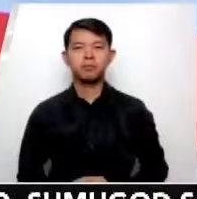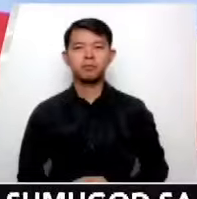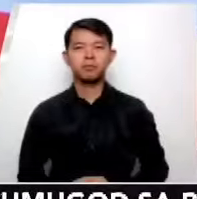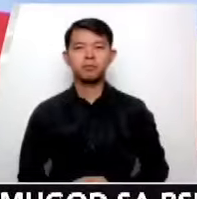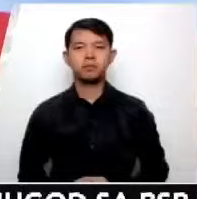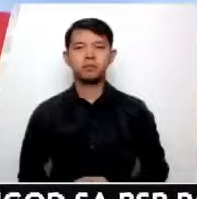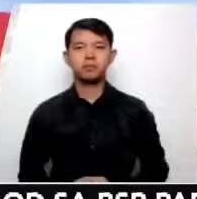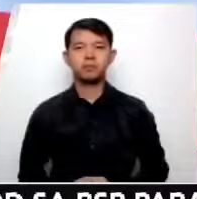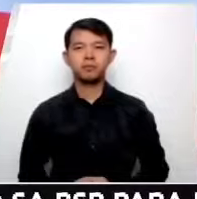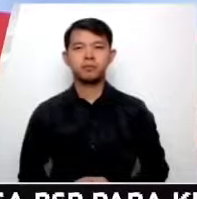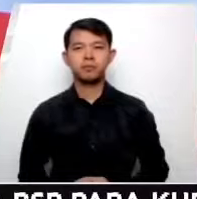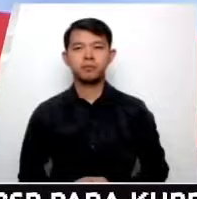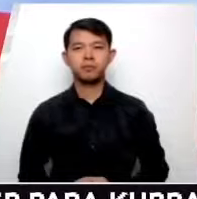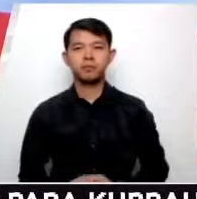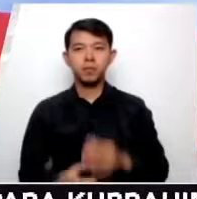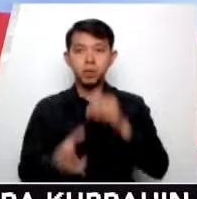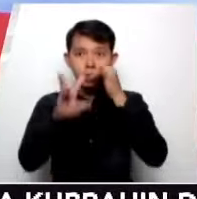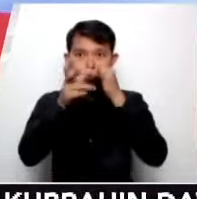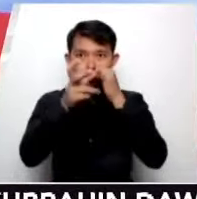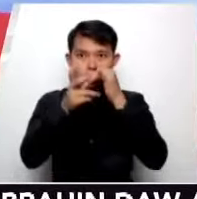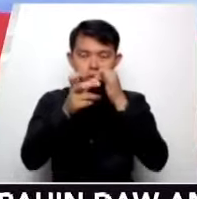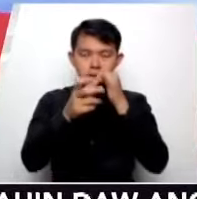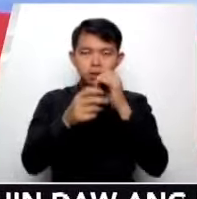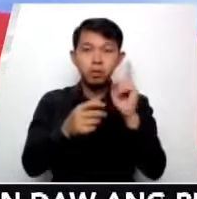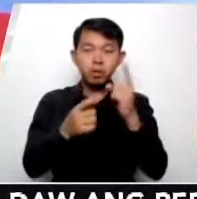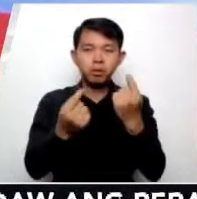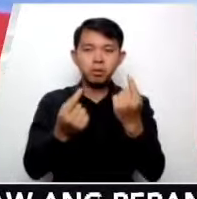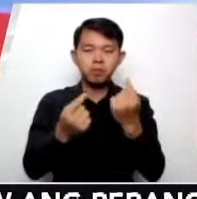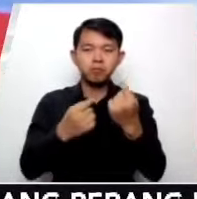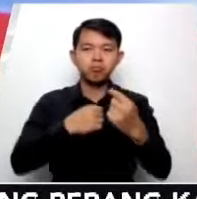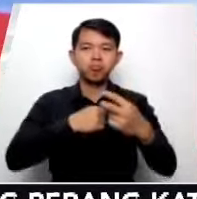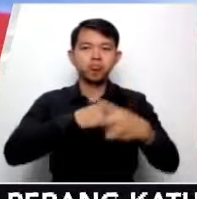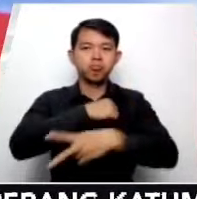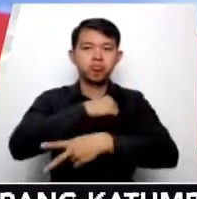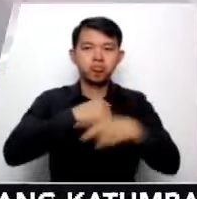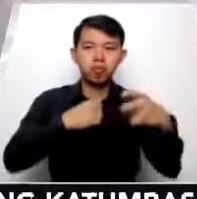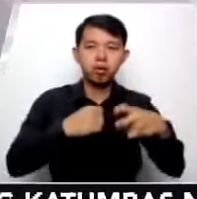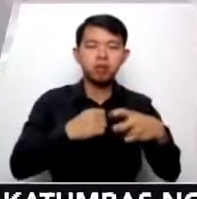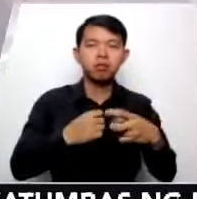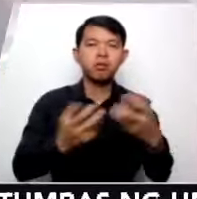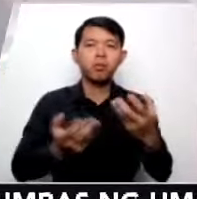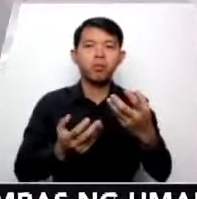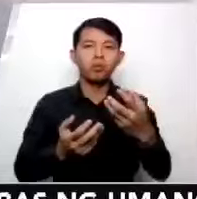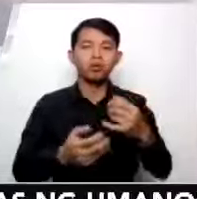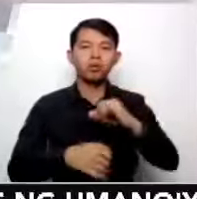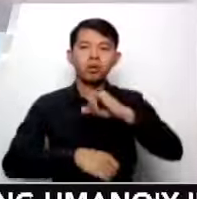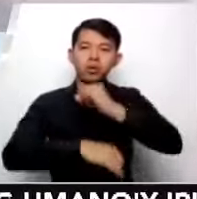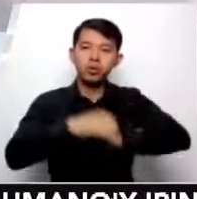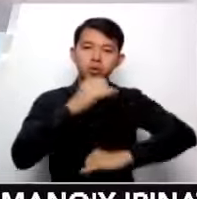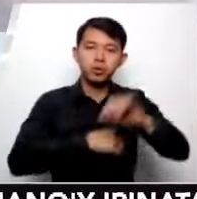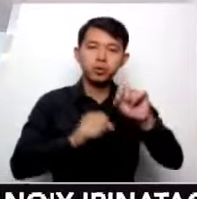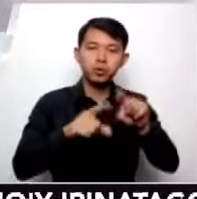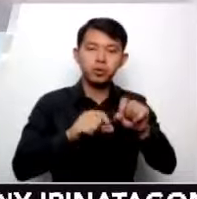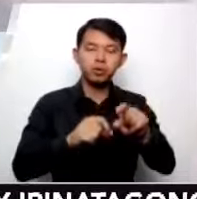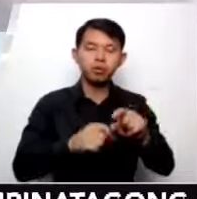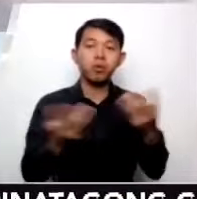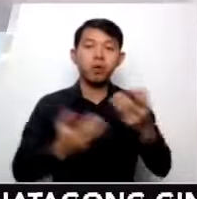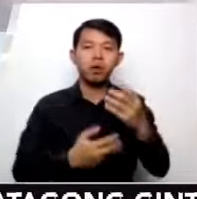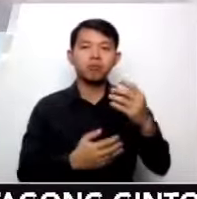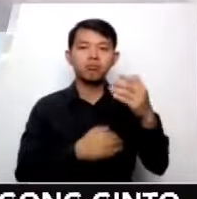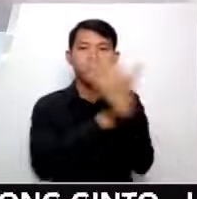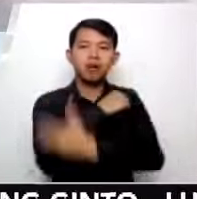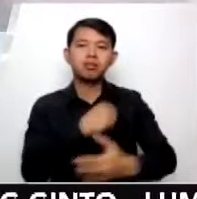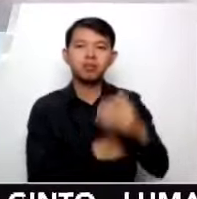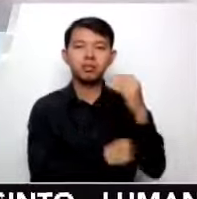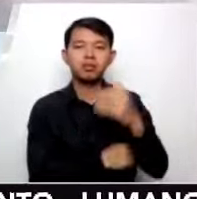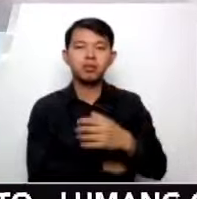Nahuli kamang tangkang panloob sa isang jewelry store sa Hong Kong. Kahit maliwanag pa at maraming tao, tahasan itong pinasok